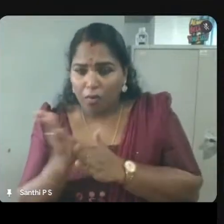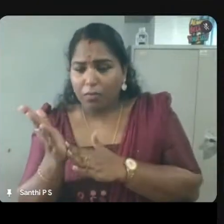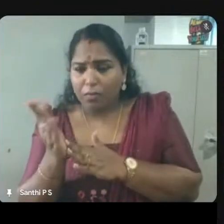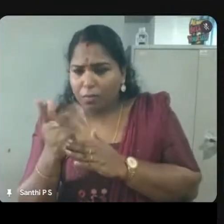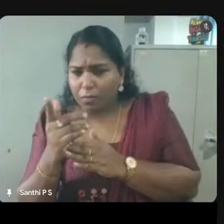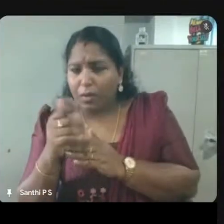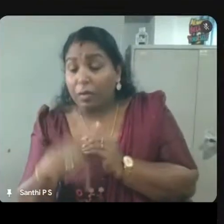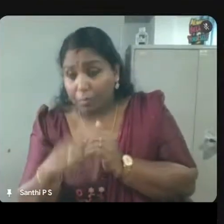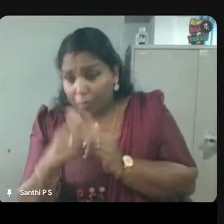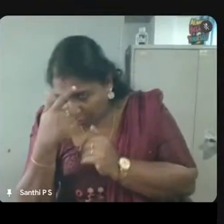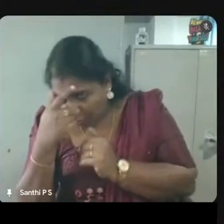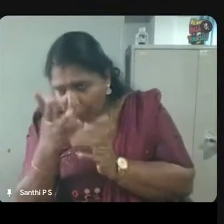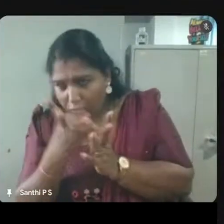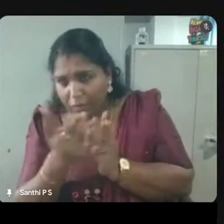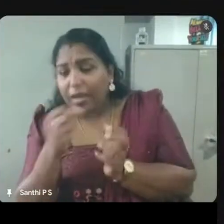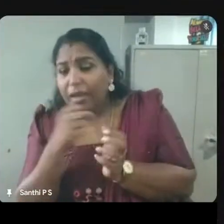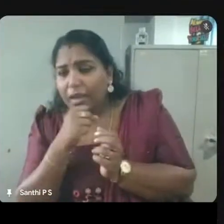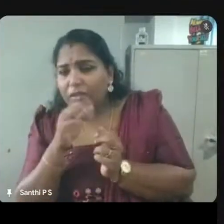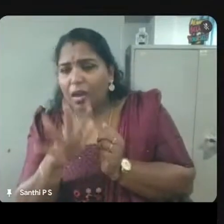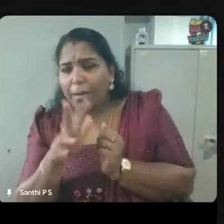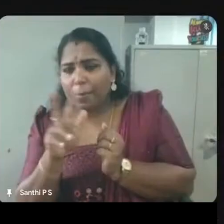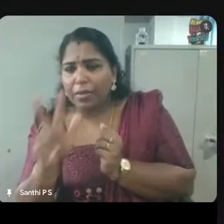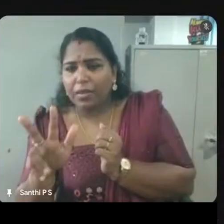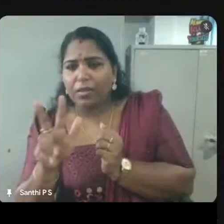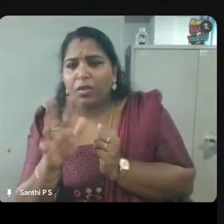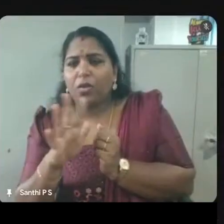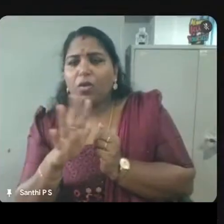വയസ്സുണ്ട്, ഓൺലൈൻ കോഴ്സ് ചെയ്യുന്നുമുണ്ട്, റീഡ് ചെയ്യുമ്പോൾ